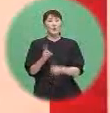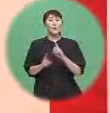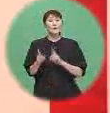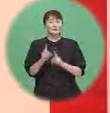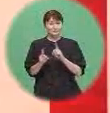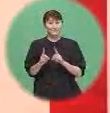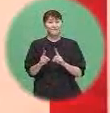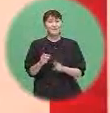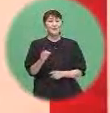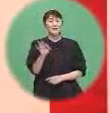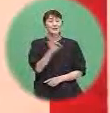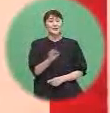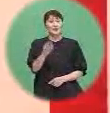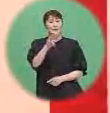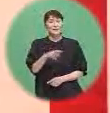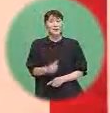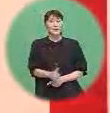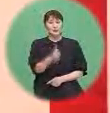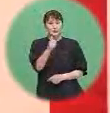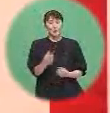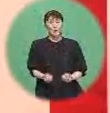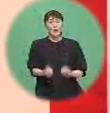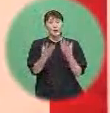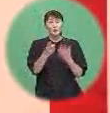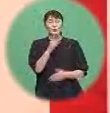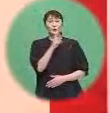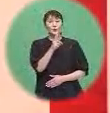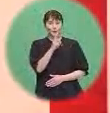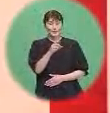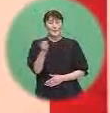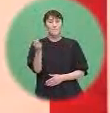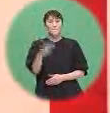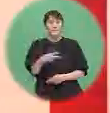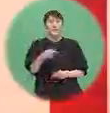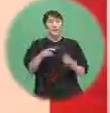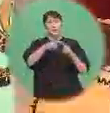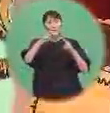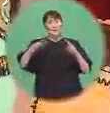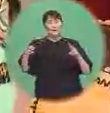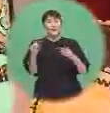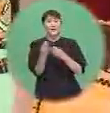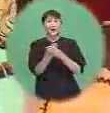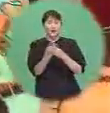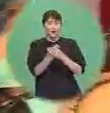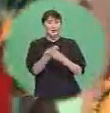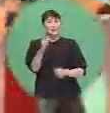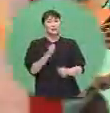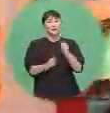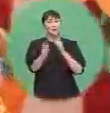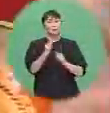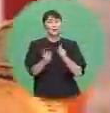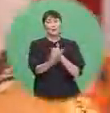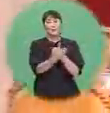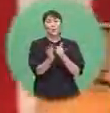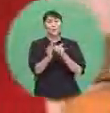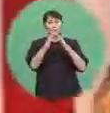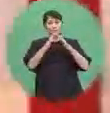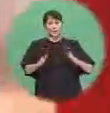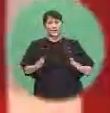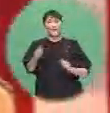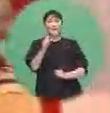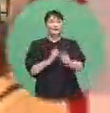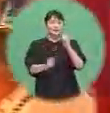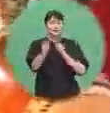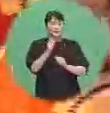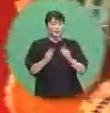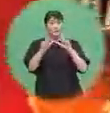遣唐祭では品川市長が祝辞を述べたほか万代熱海海東太鼓保存会が力強い演